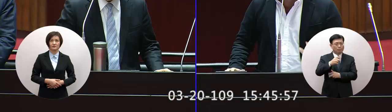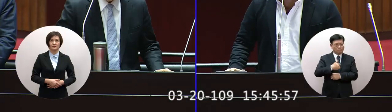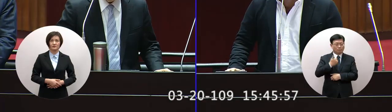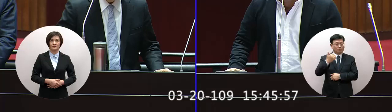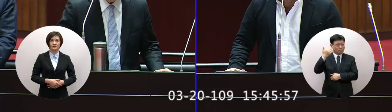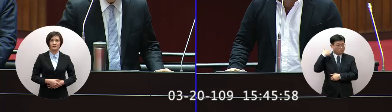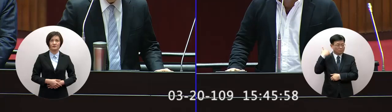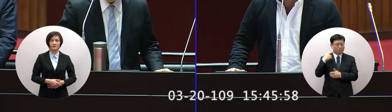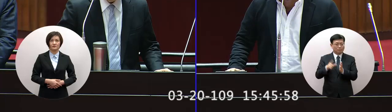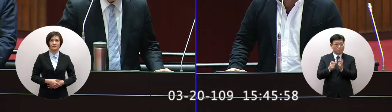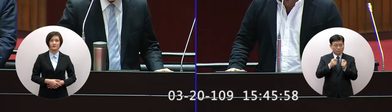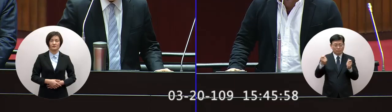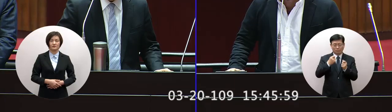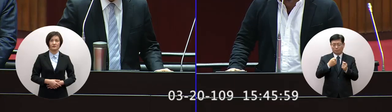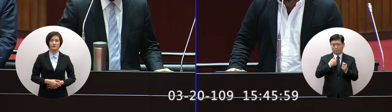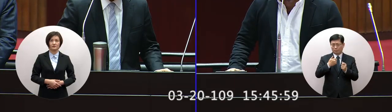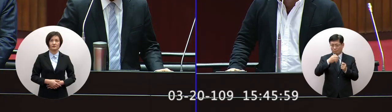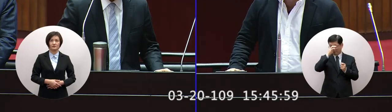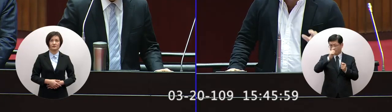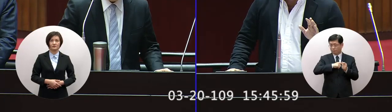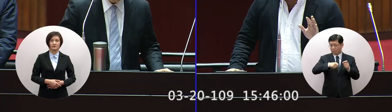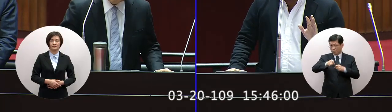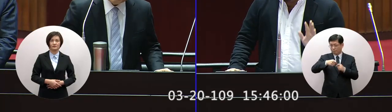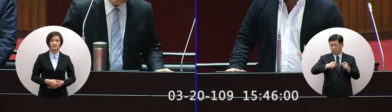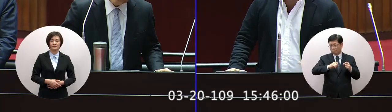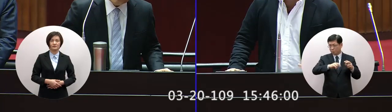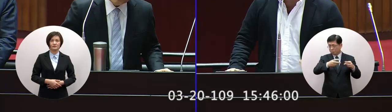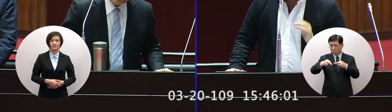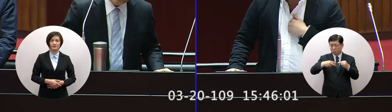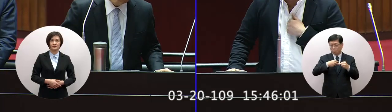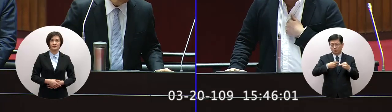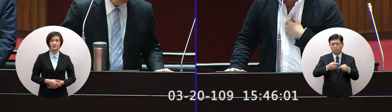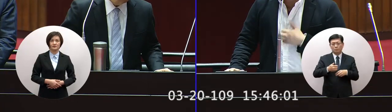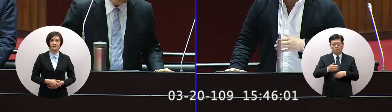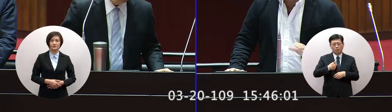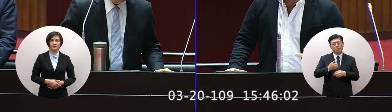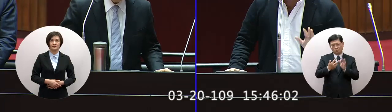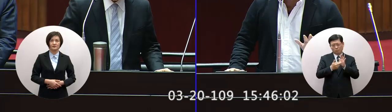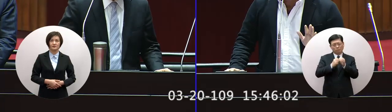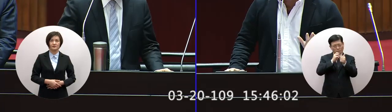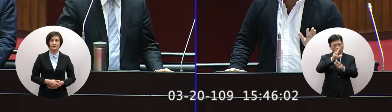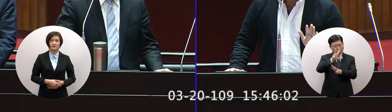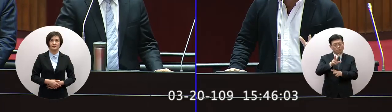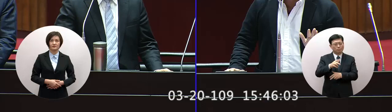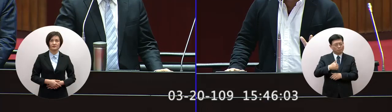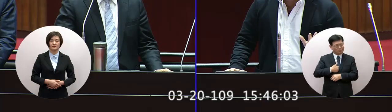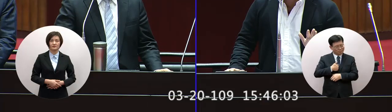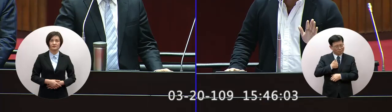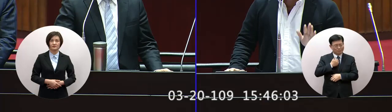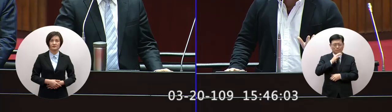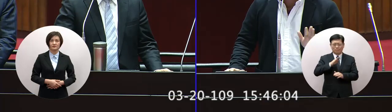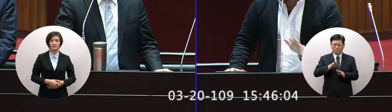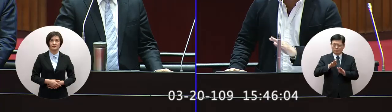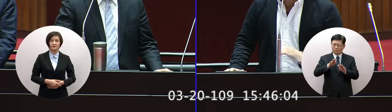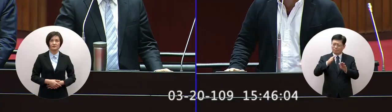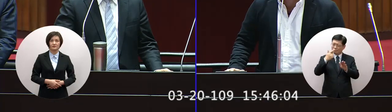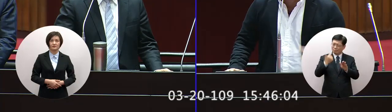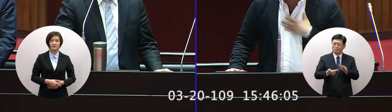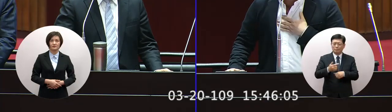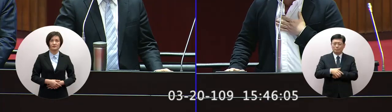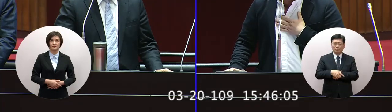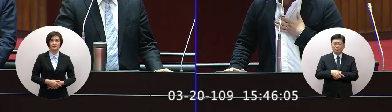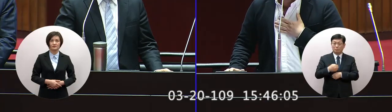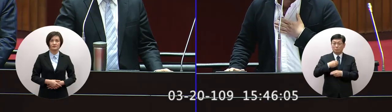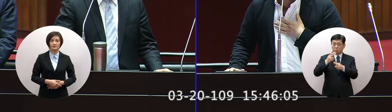其实蛮长时间在关注台湾的调适政策。台湾的调适政策，我自己必须说，我觉得进展确实相对比较有